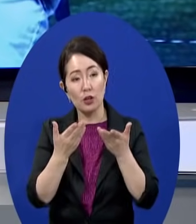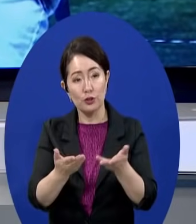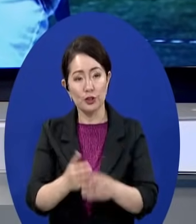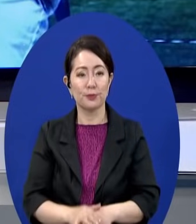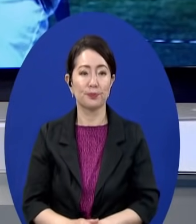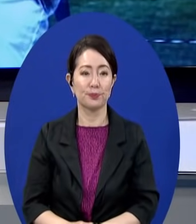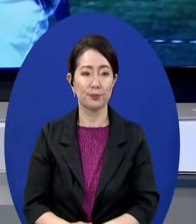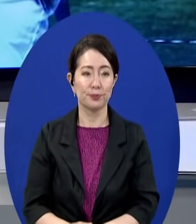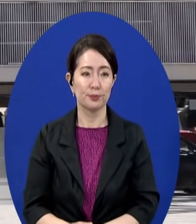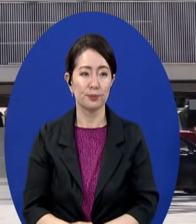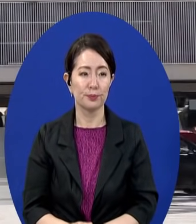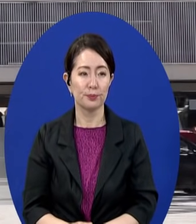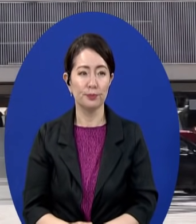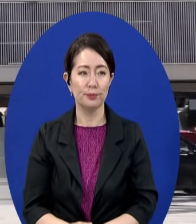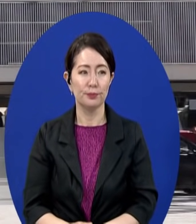байна.